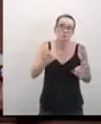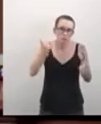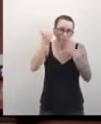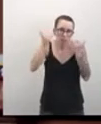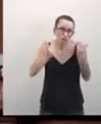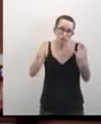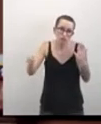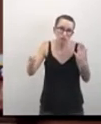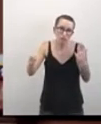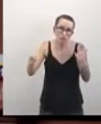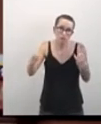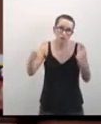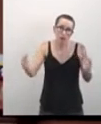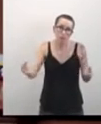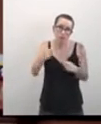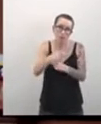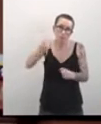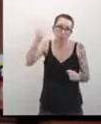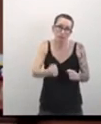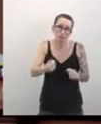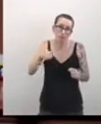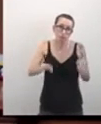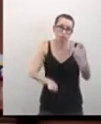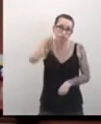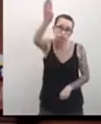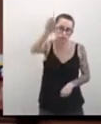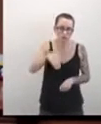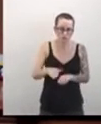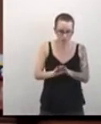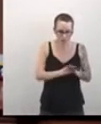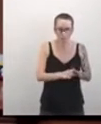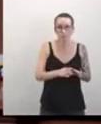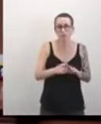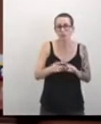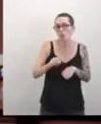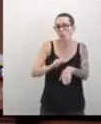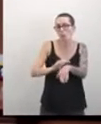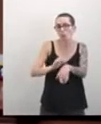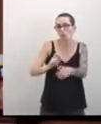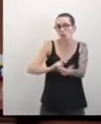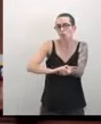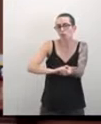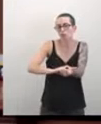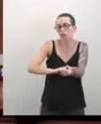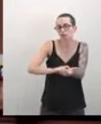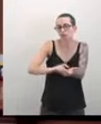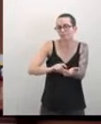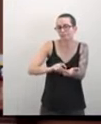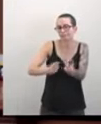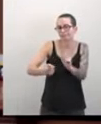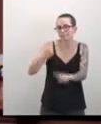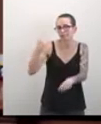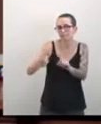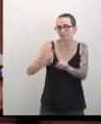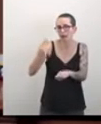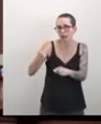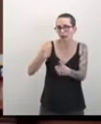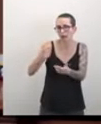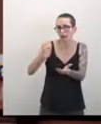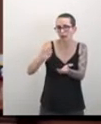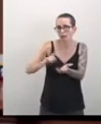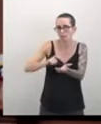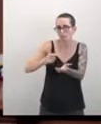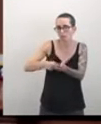va pas vraiment dans la bonne direction. La principale cause de l'empreinte carbone de ces banques reste très largement